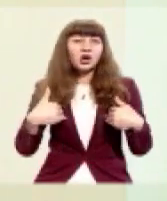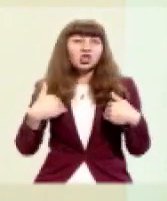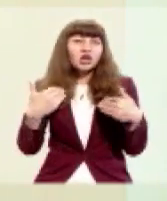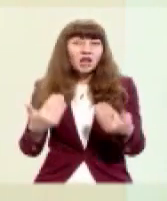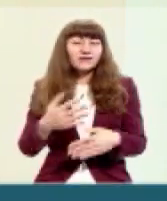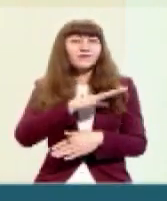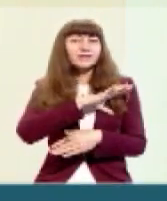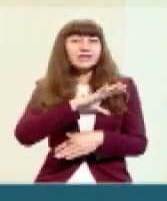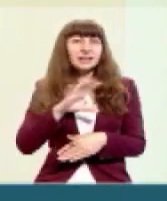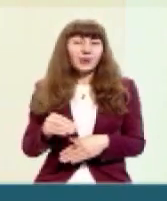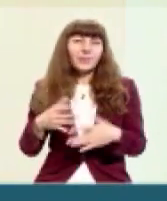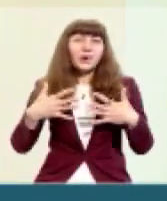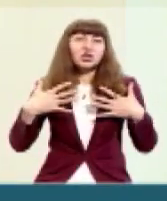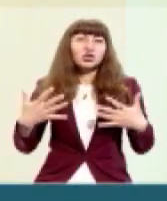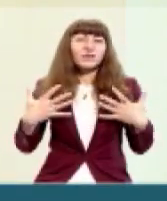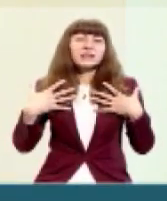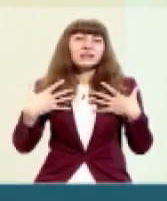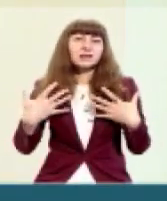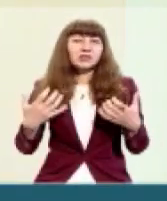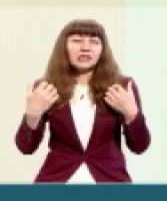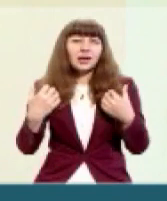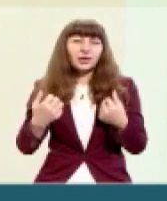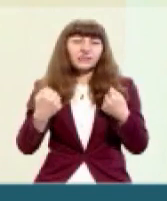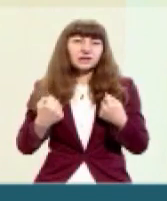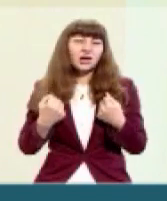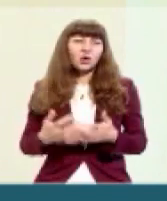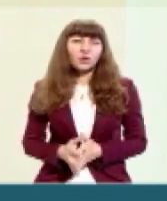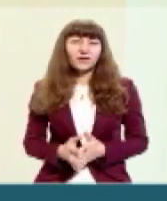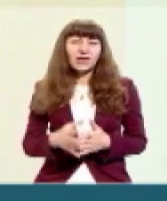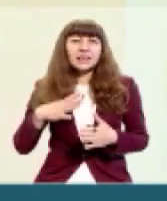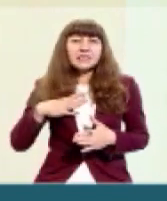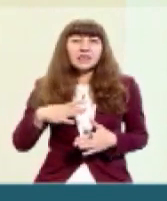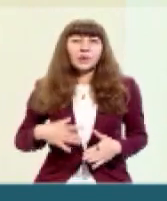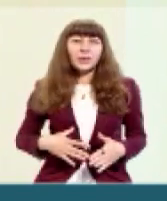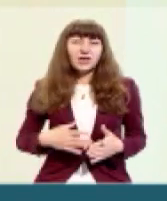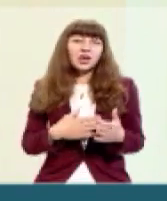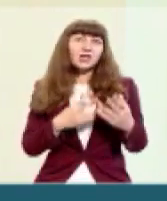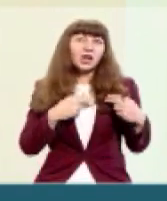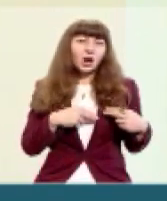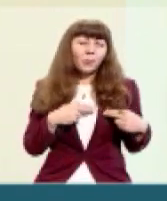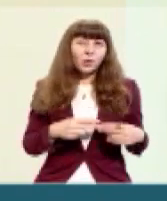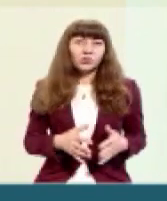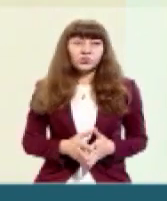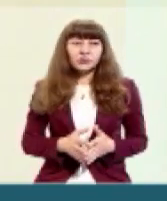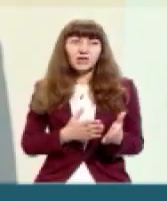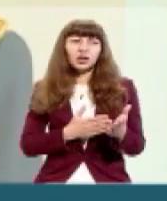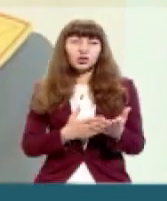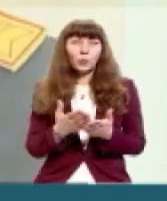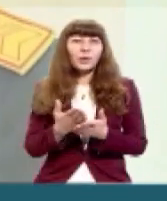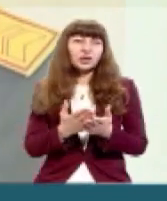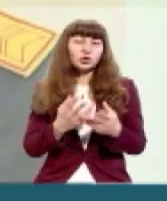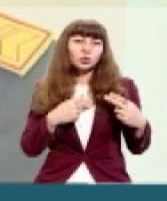всем огромного здоровья, терпения в службе. Ну и, как я, прослужив 25